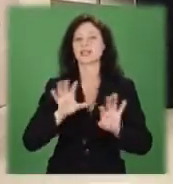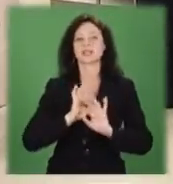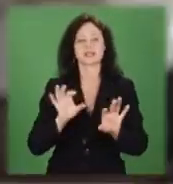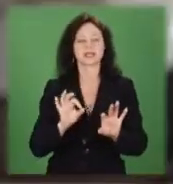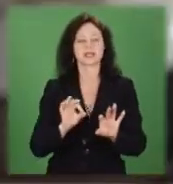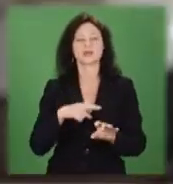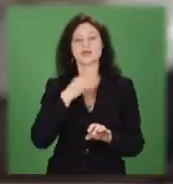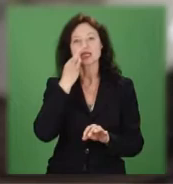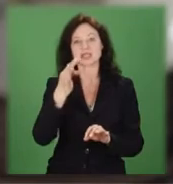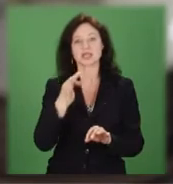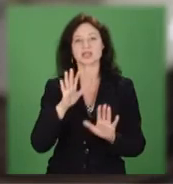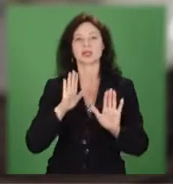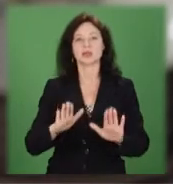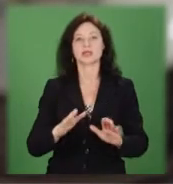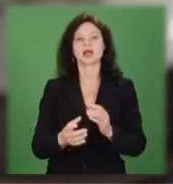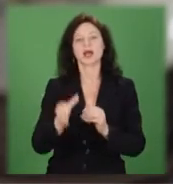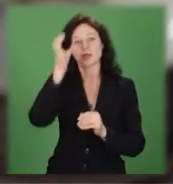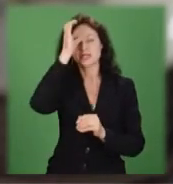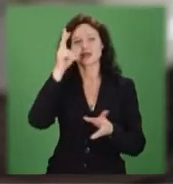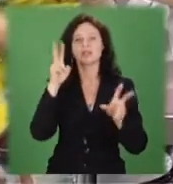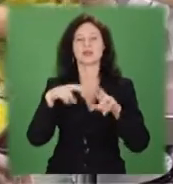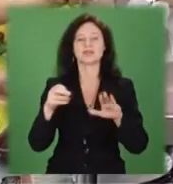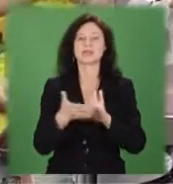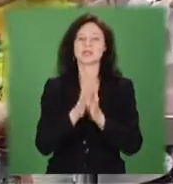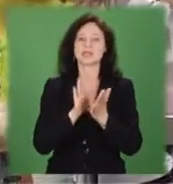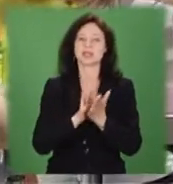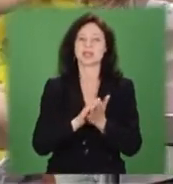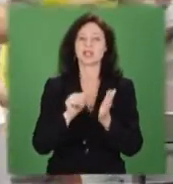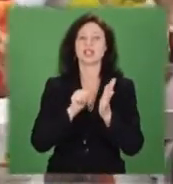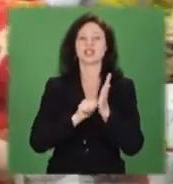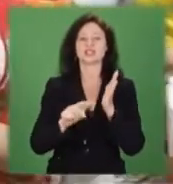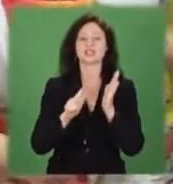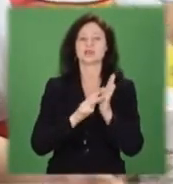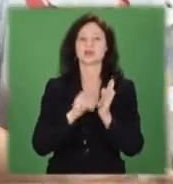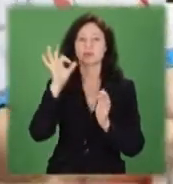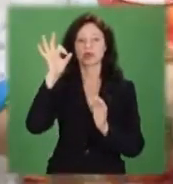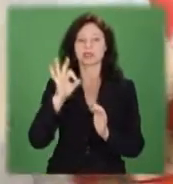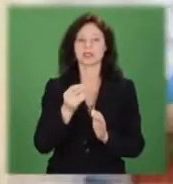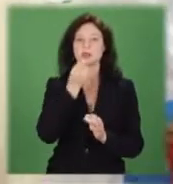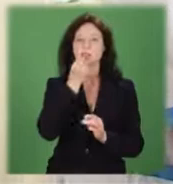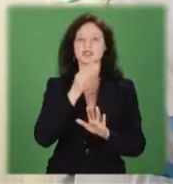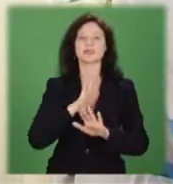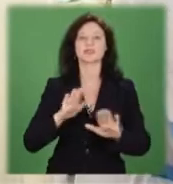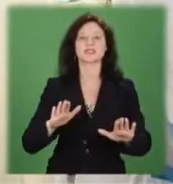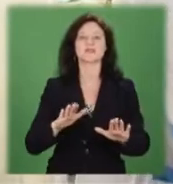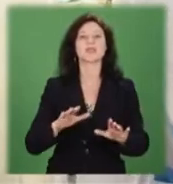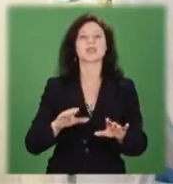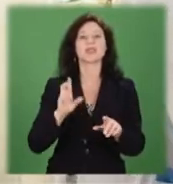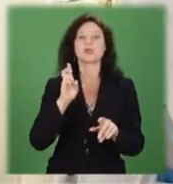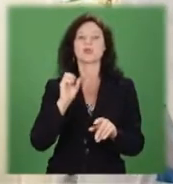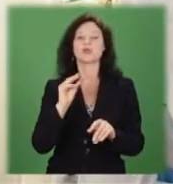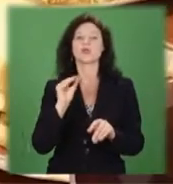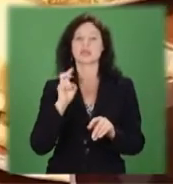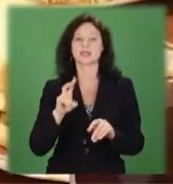не озвучила, но подчеркнула, что на объектах образования проверено состояние 68% пищеблоков и